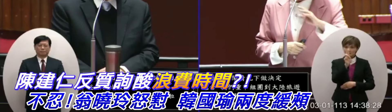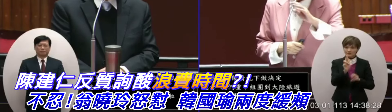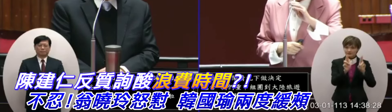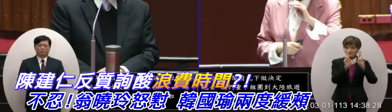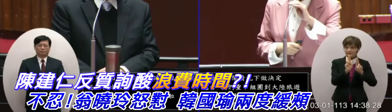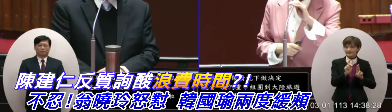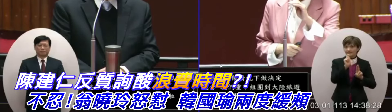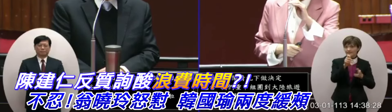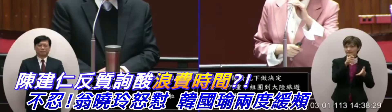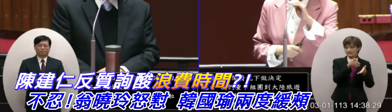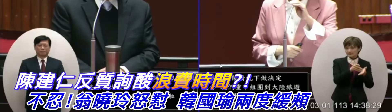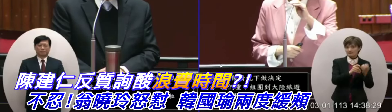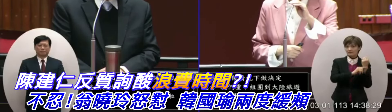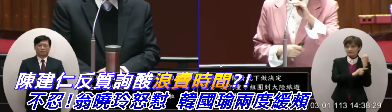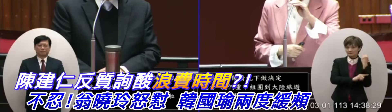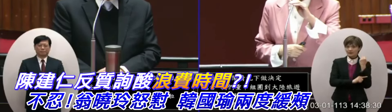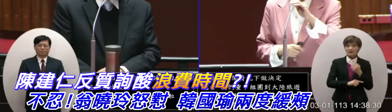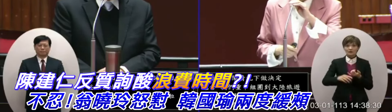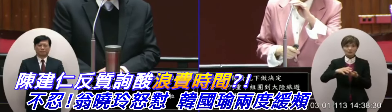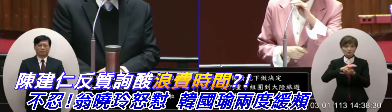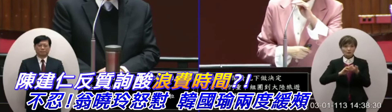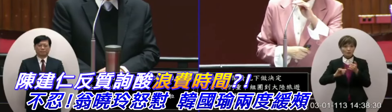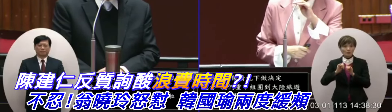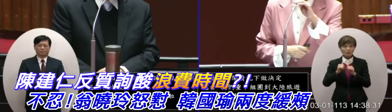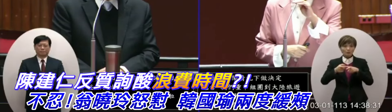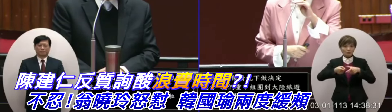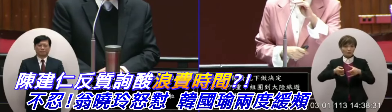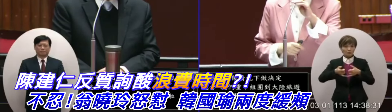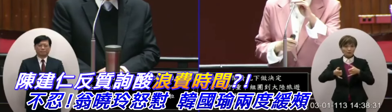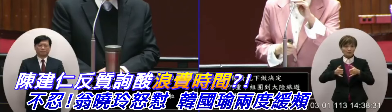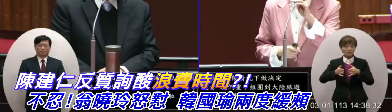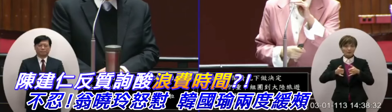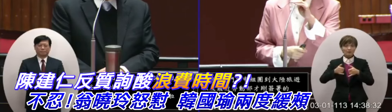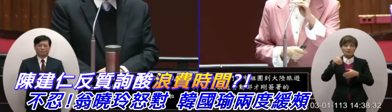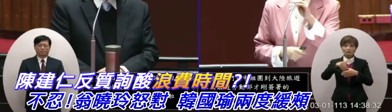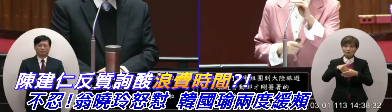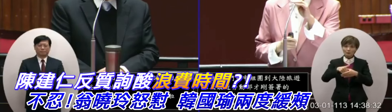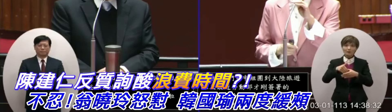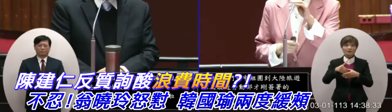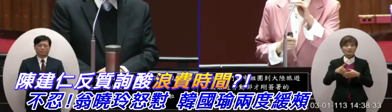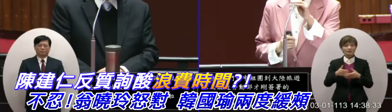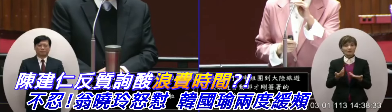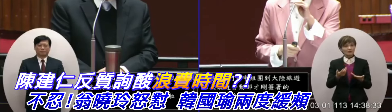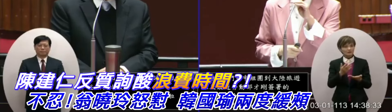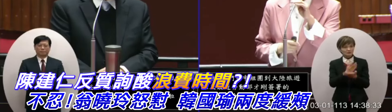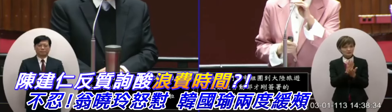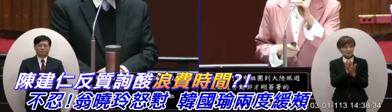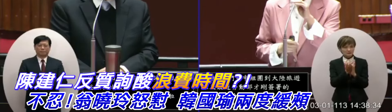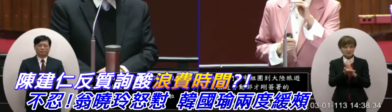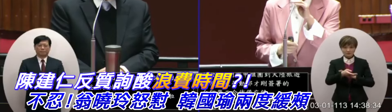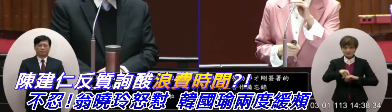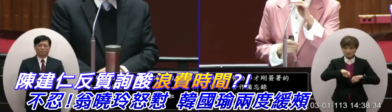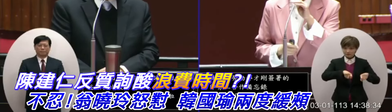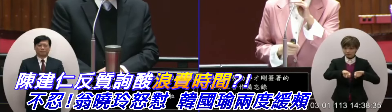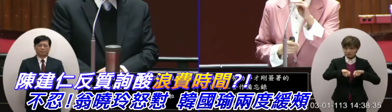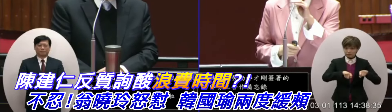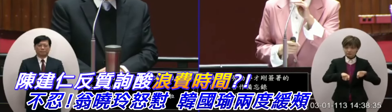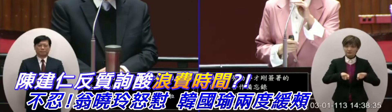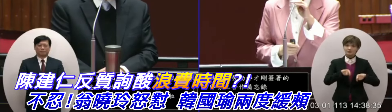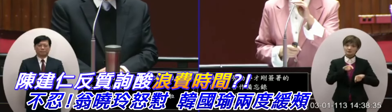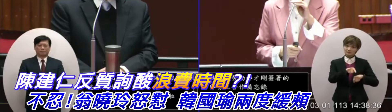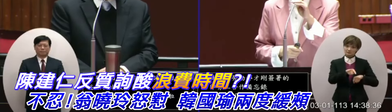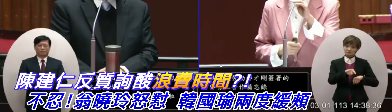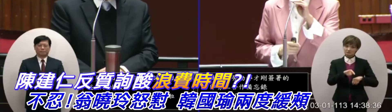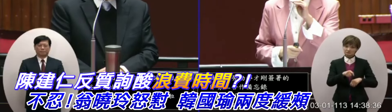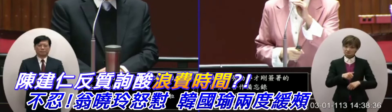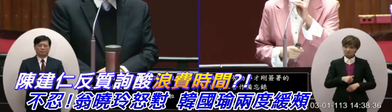国性的公民投票、不在籍投票等等这些法案。我必须说， 这些法案并不是完全没有